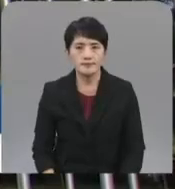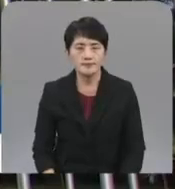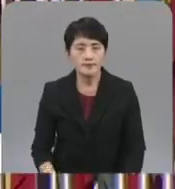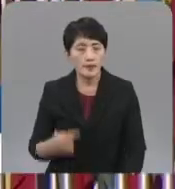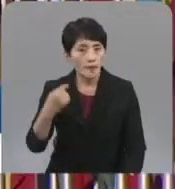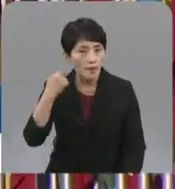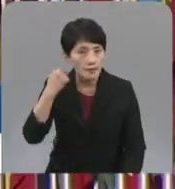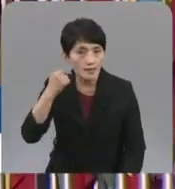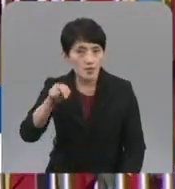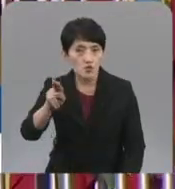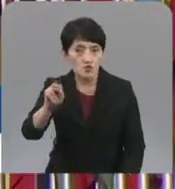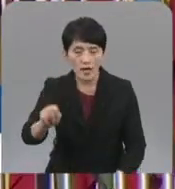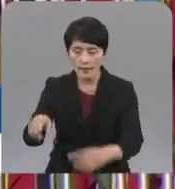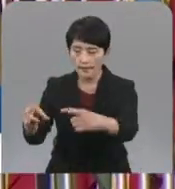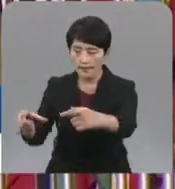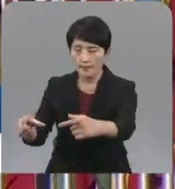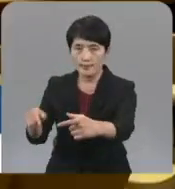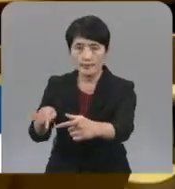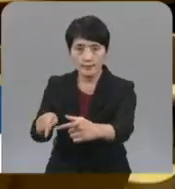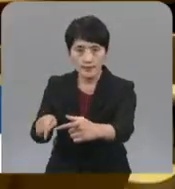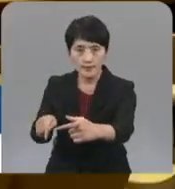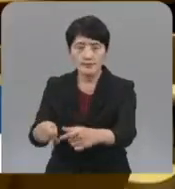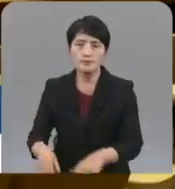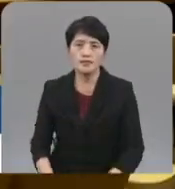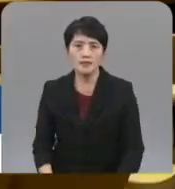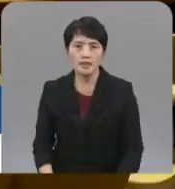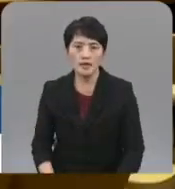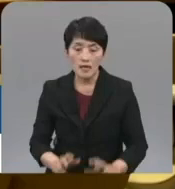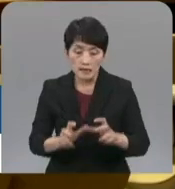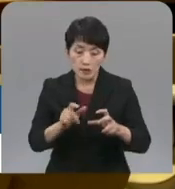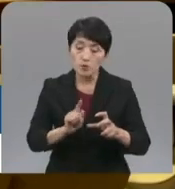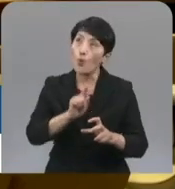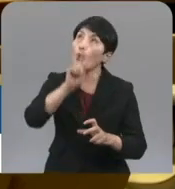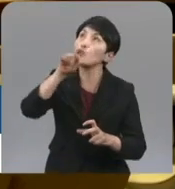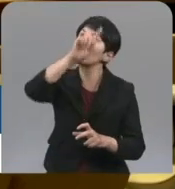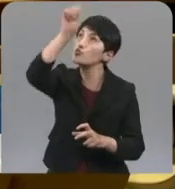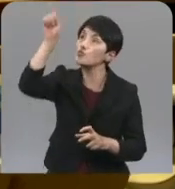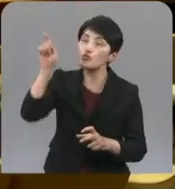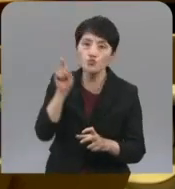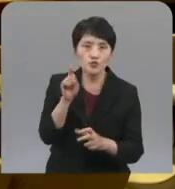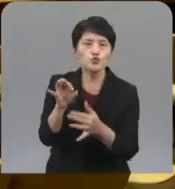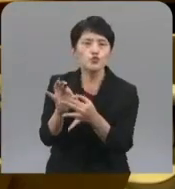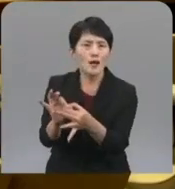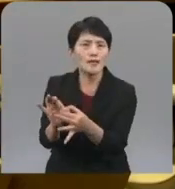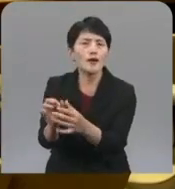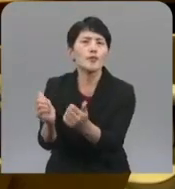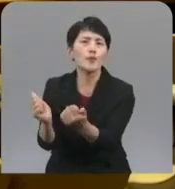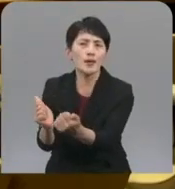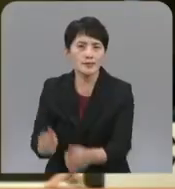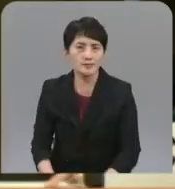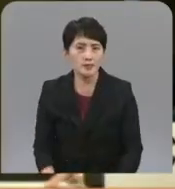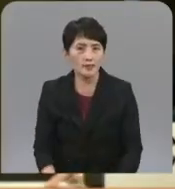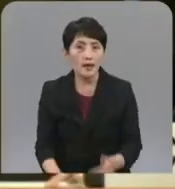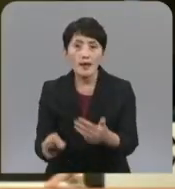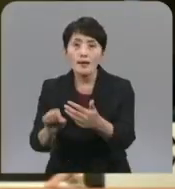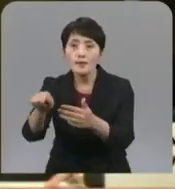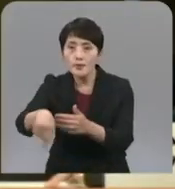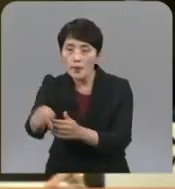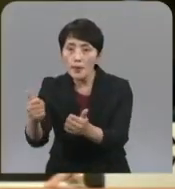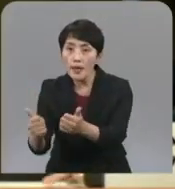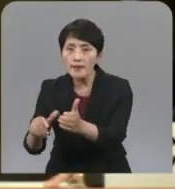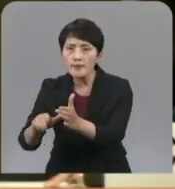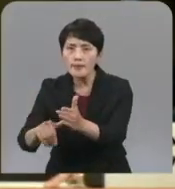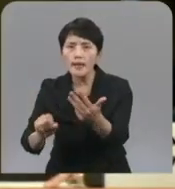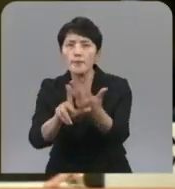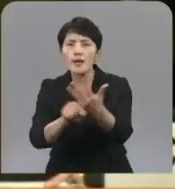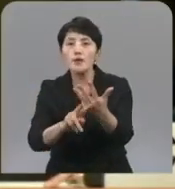ادانت كوريا الجنوبيه والولايات المتحده واليابان ودول اخرى اطلاق كوريا الشماليه الاخير لما